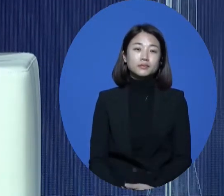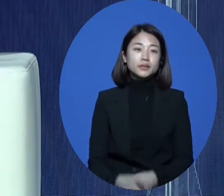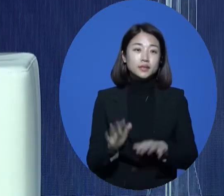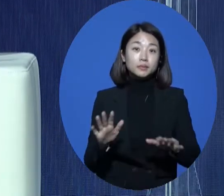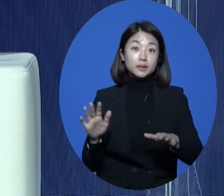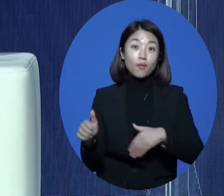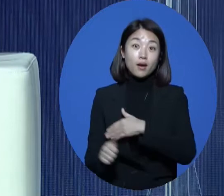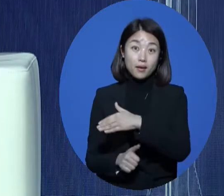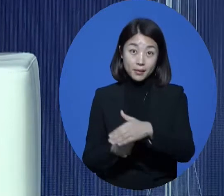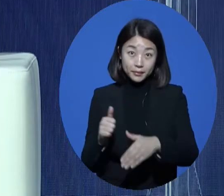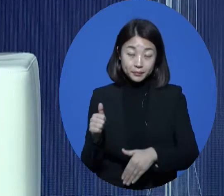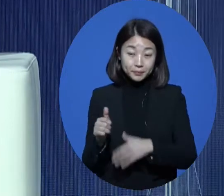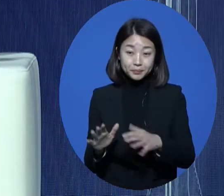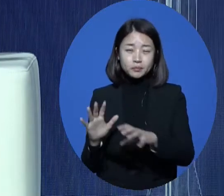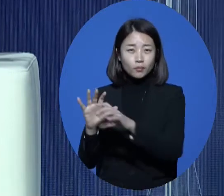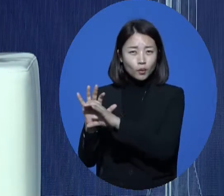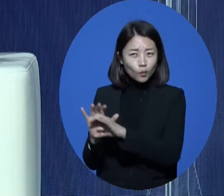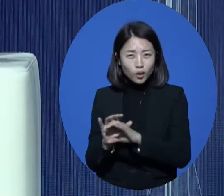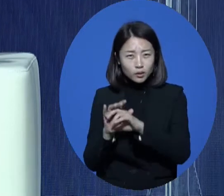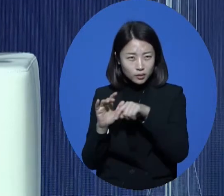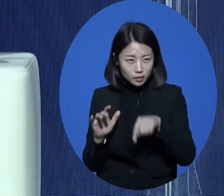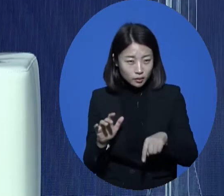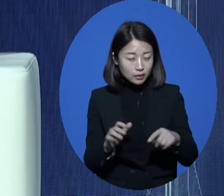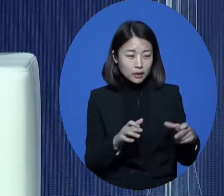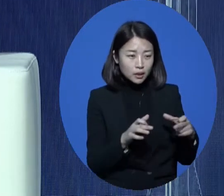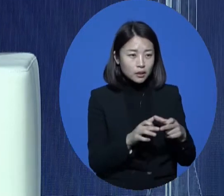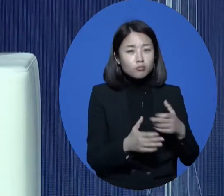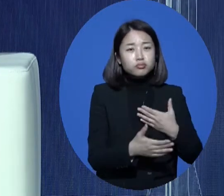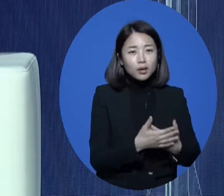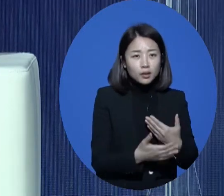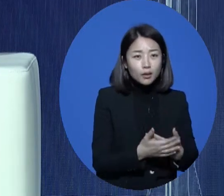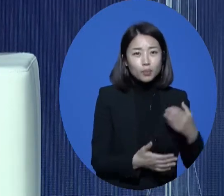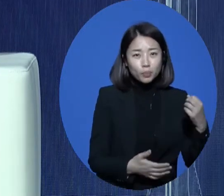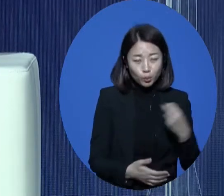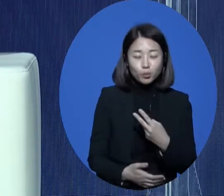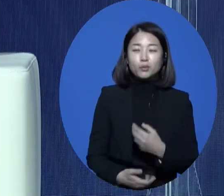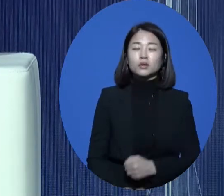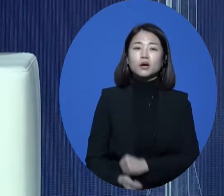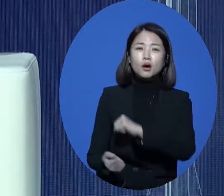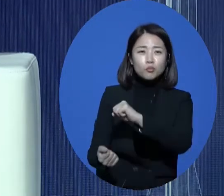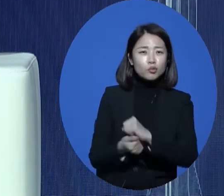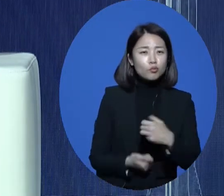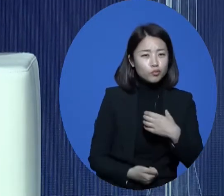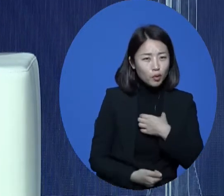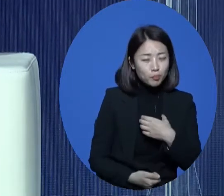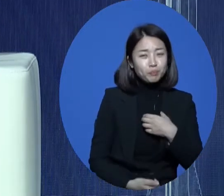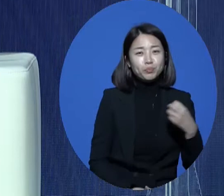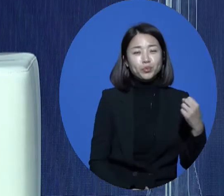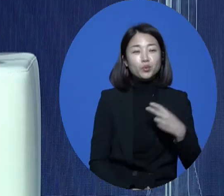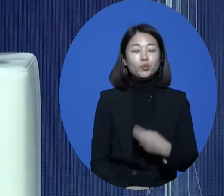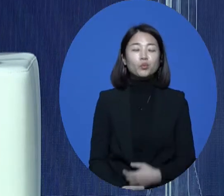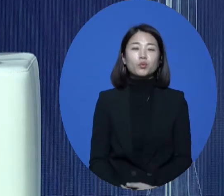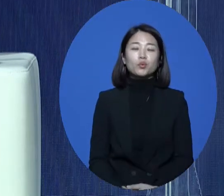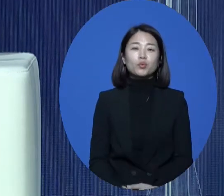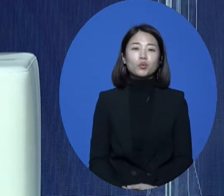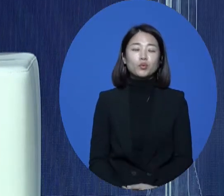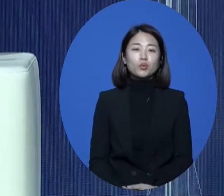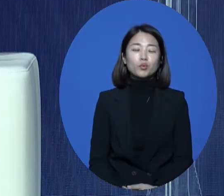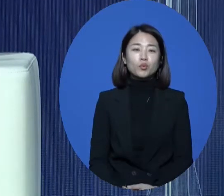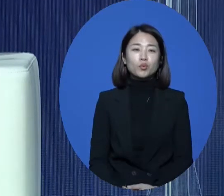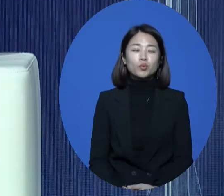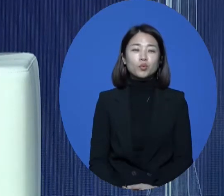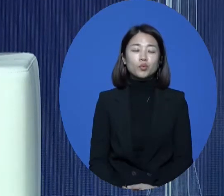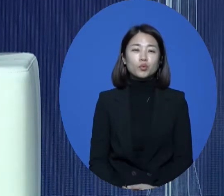이 팬데믹 시대에 장애인들이 갖는 그 두려움과 그리고 이런 위기